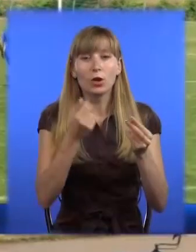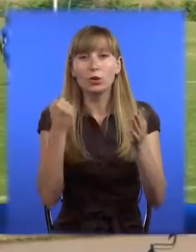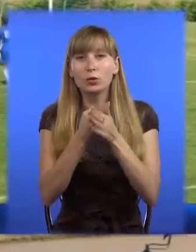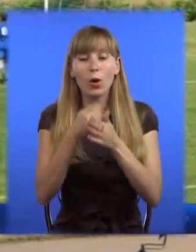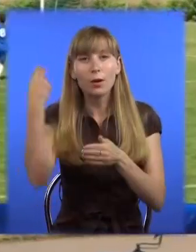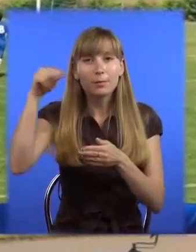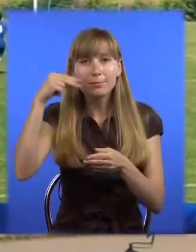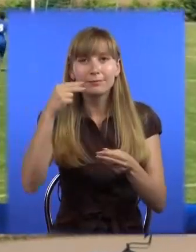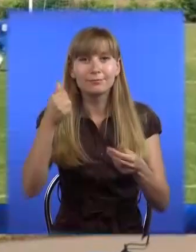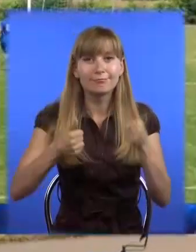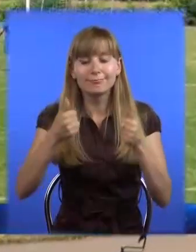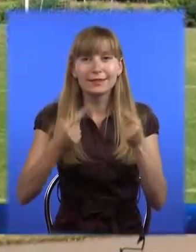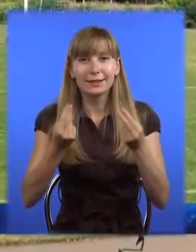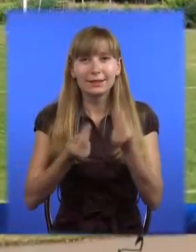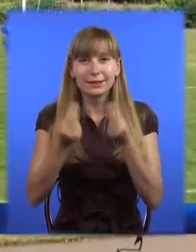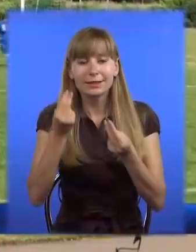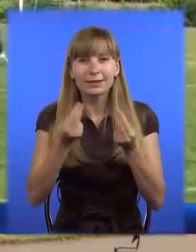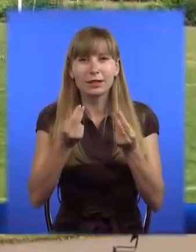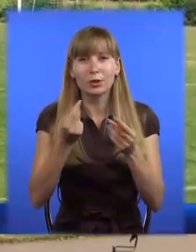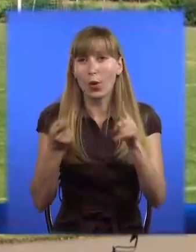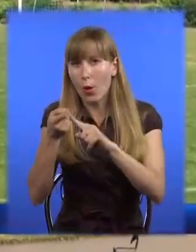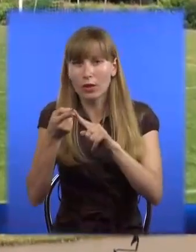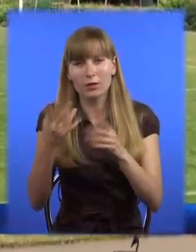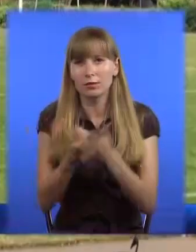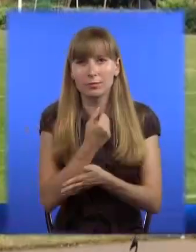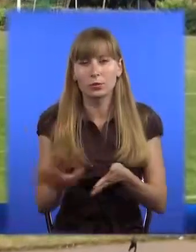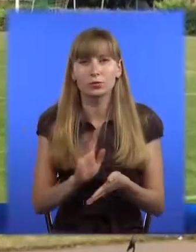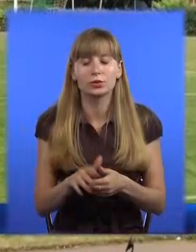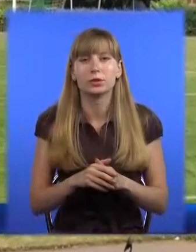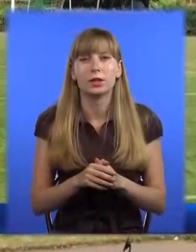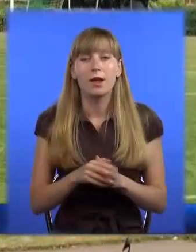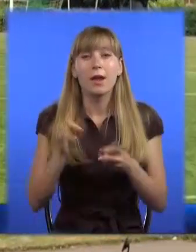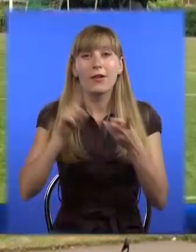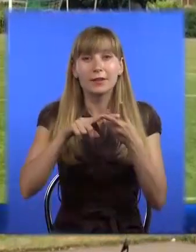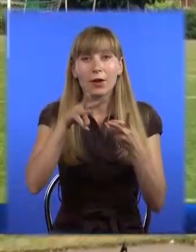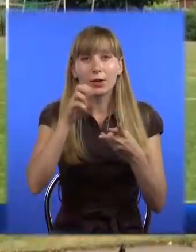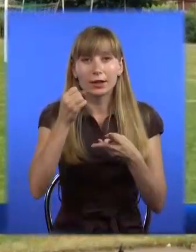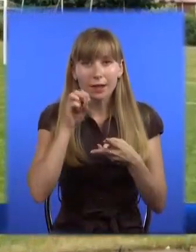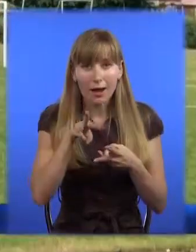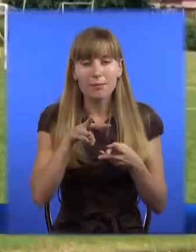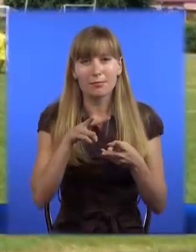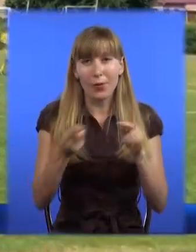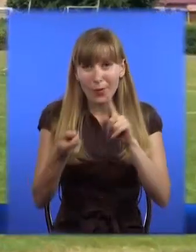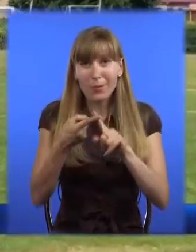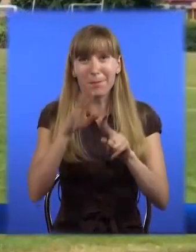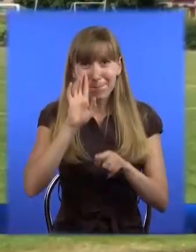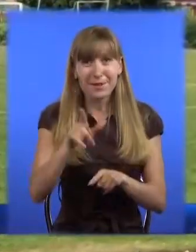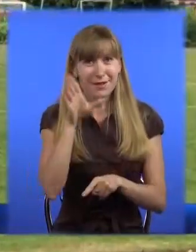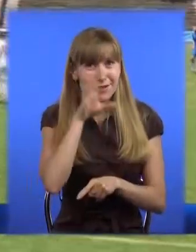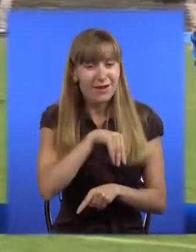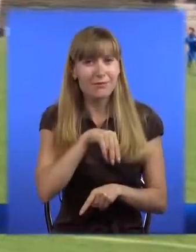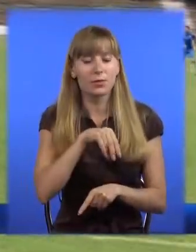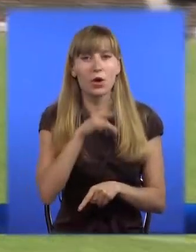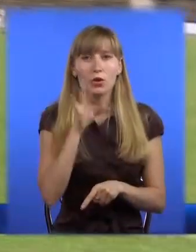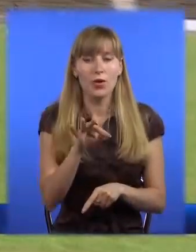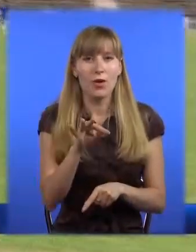перерви криворіжцям відзначитися не вдалося. У другому таймі одноіменна команда мала кілька вірних гольових можливостей, але